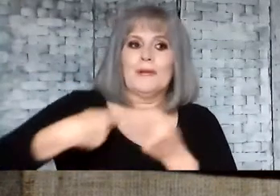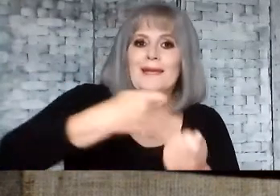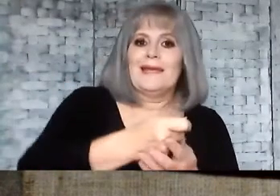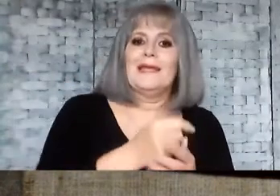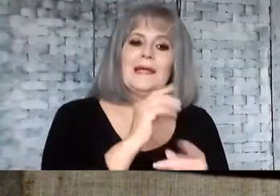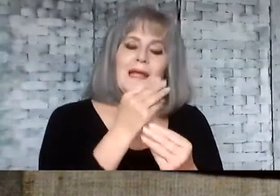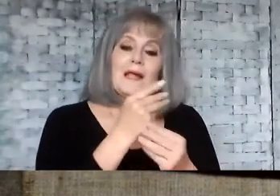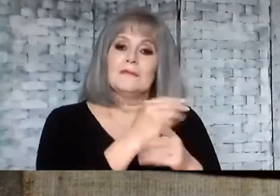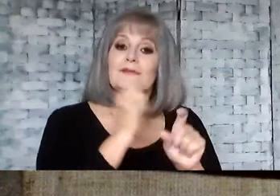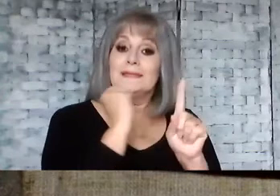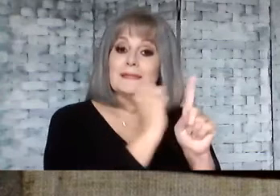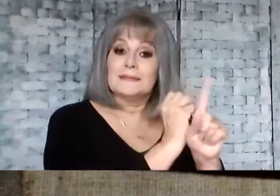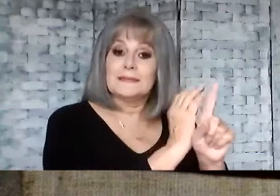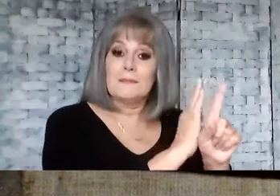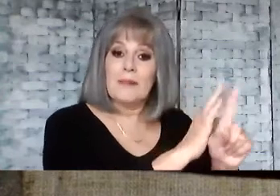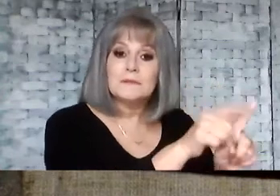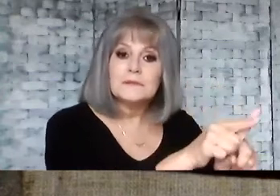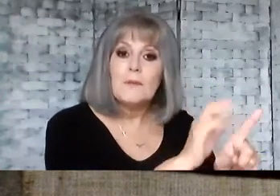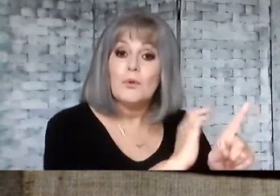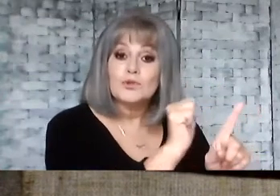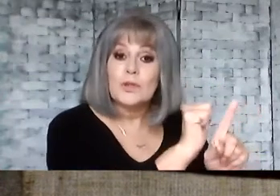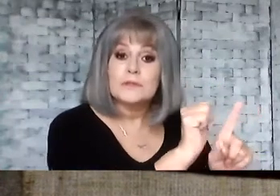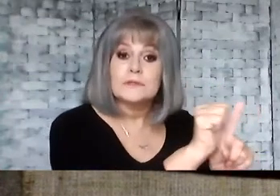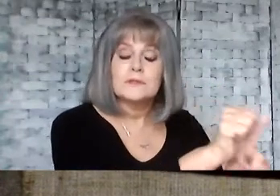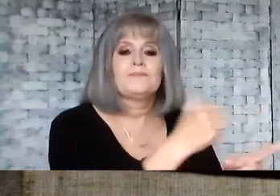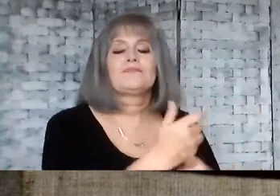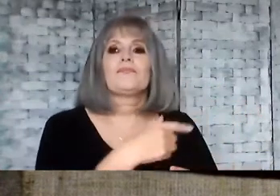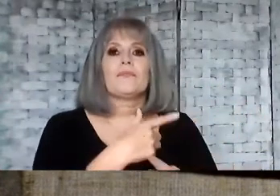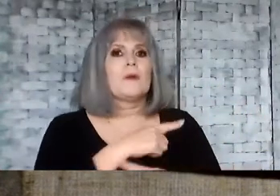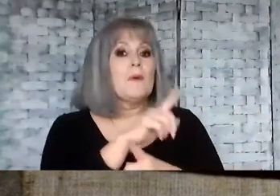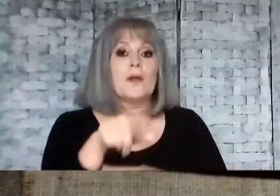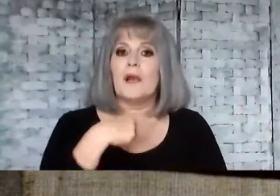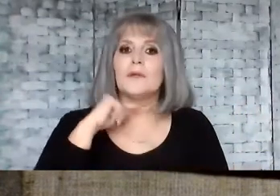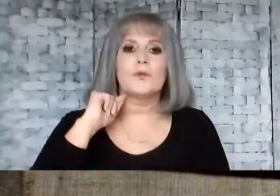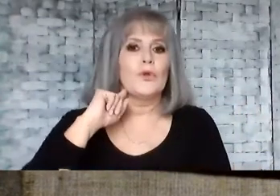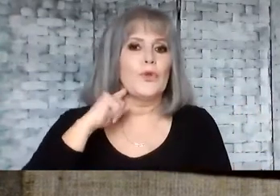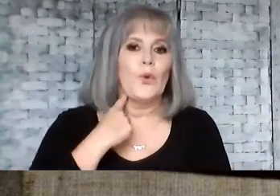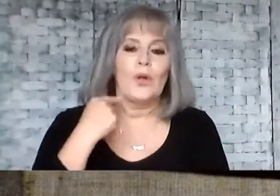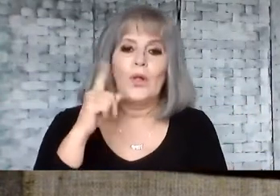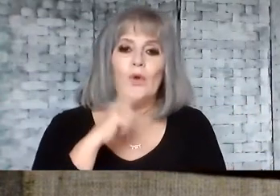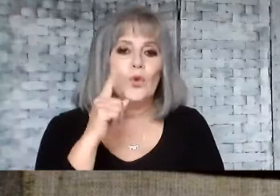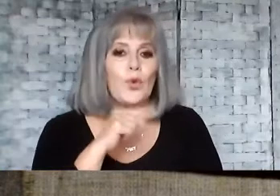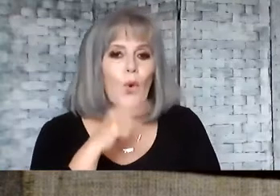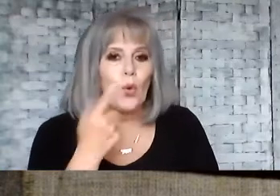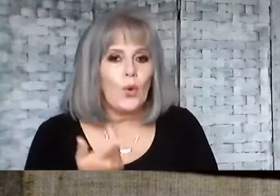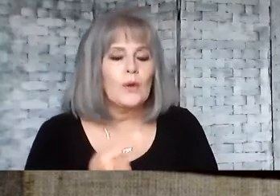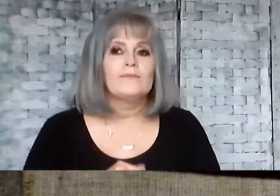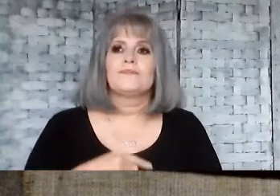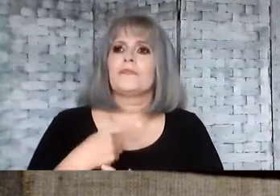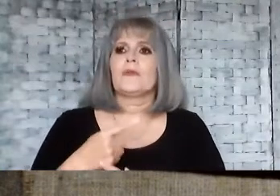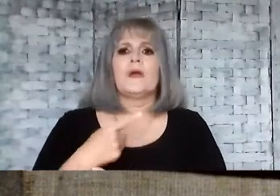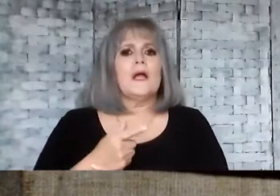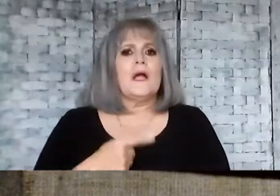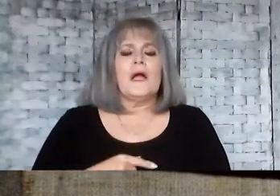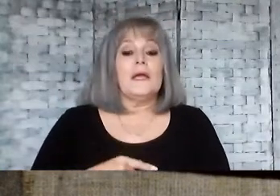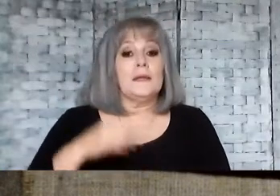gegee om vir die gemeente te sorg. En hulle het gejok daaroor. Petrus, deur die Heilige Gees, het geweet